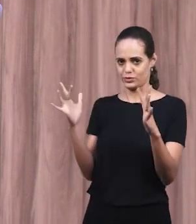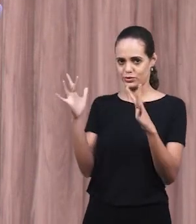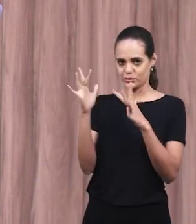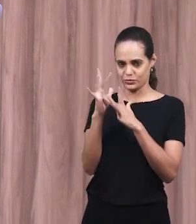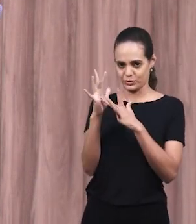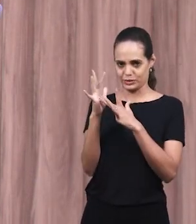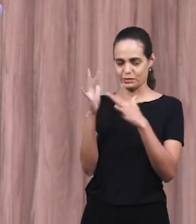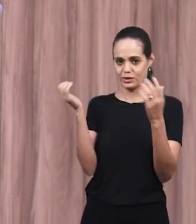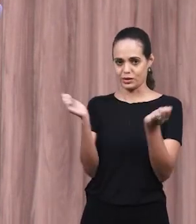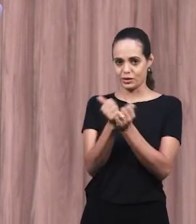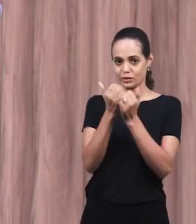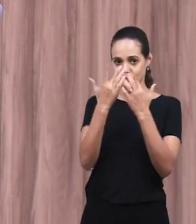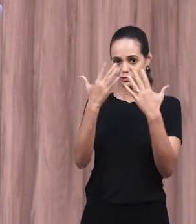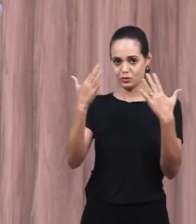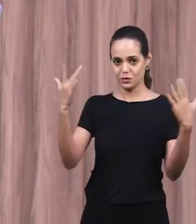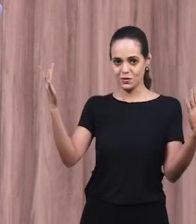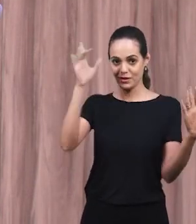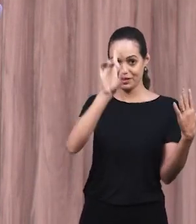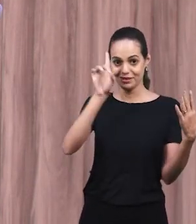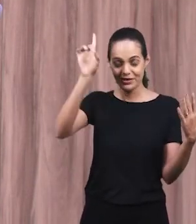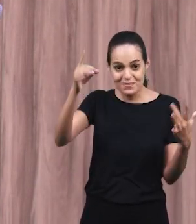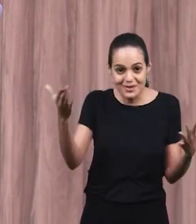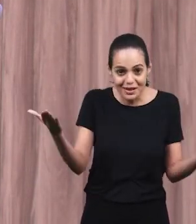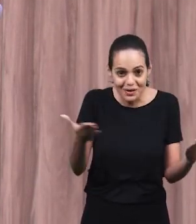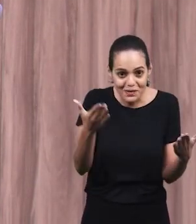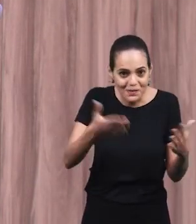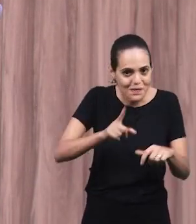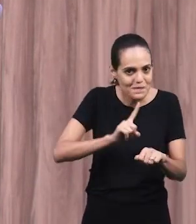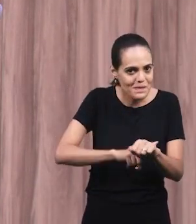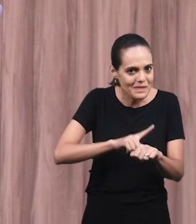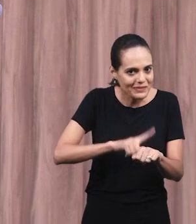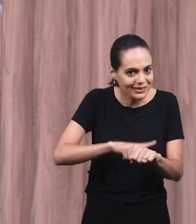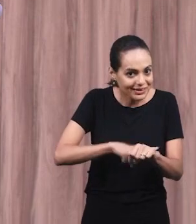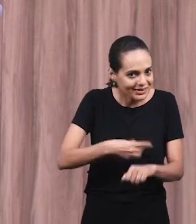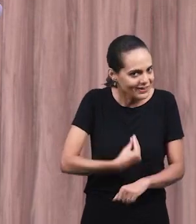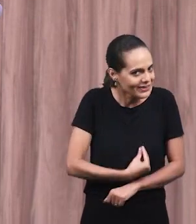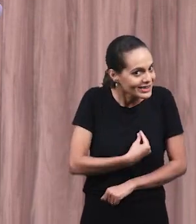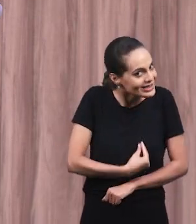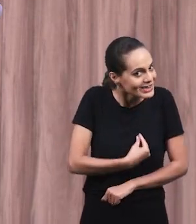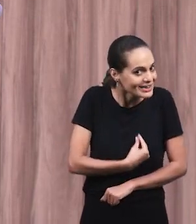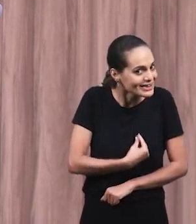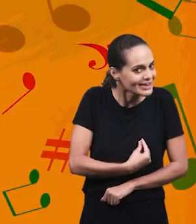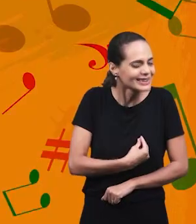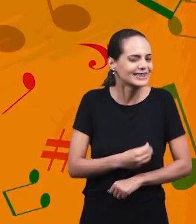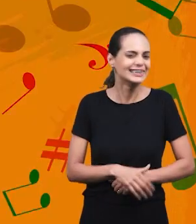nous allons au moment si attendu, les participations.